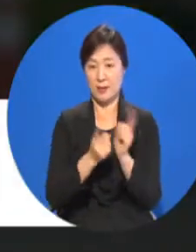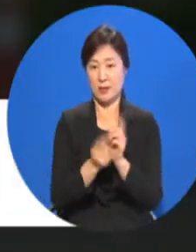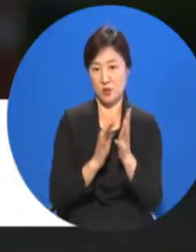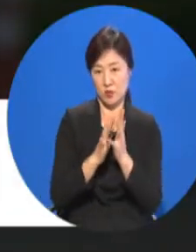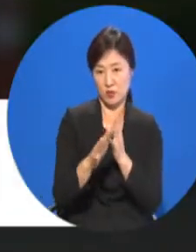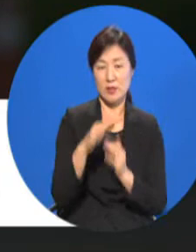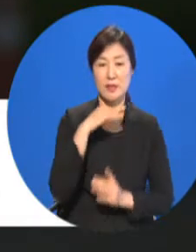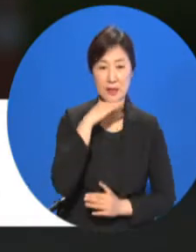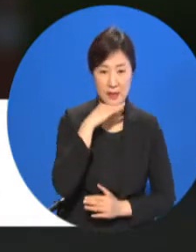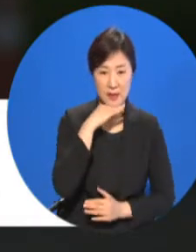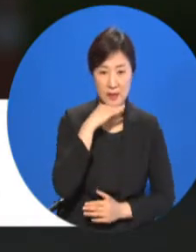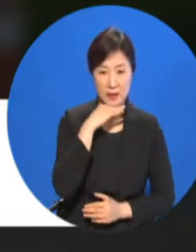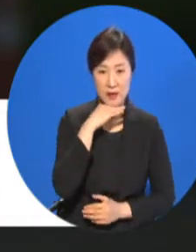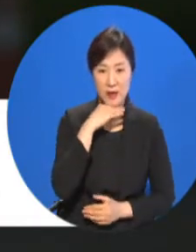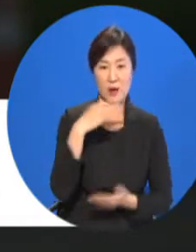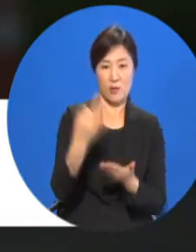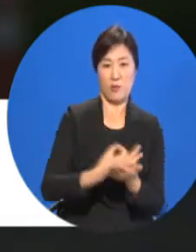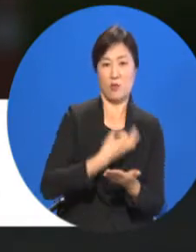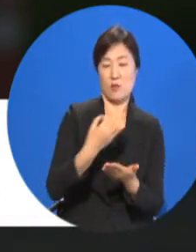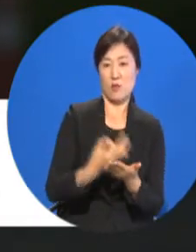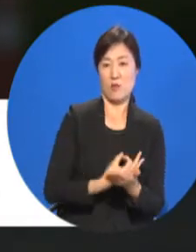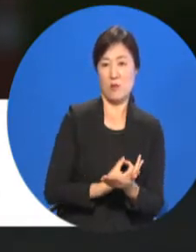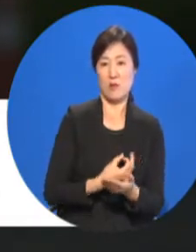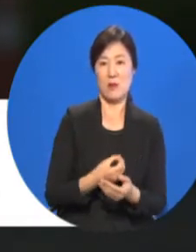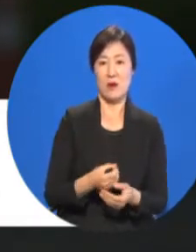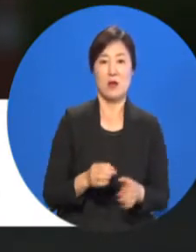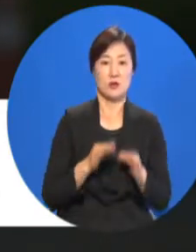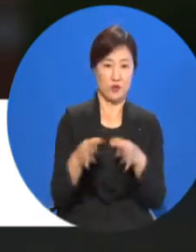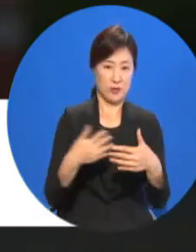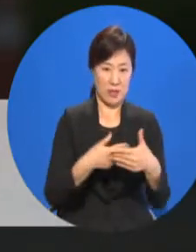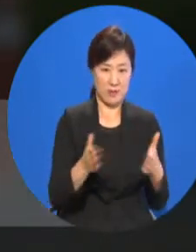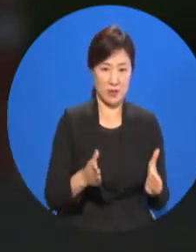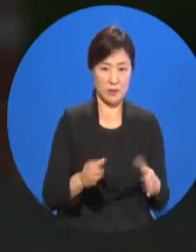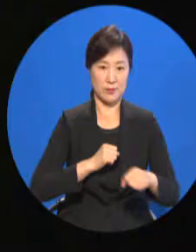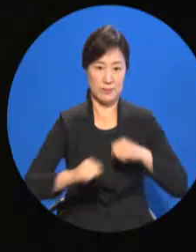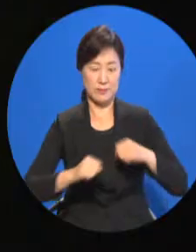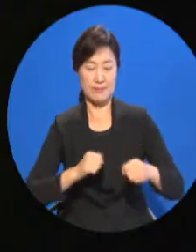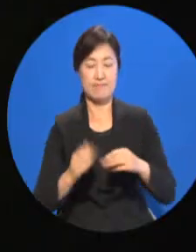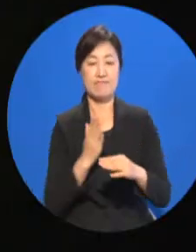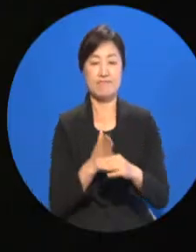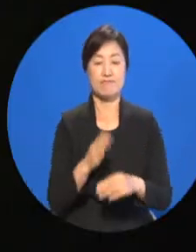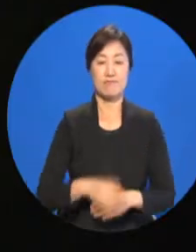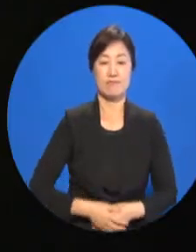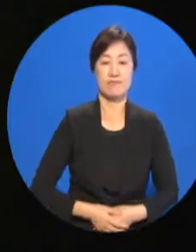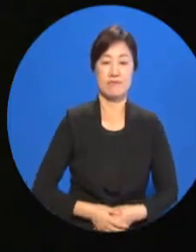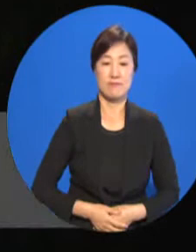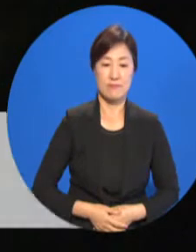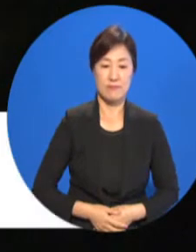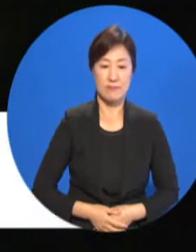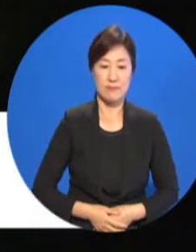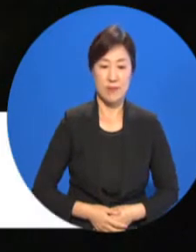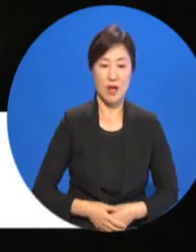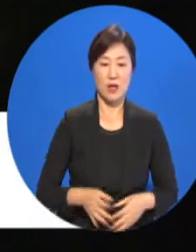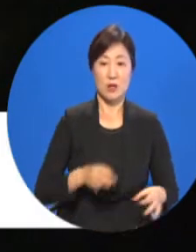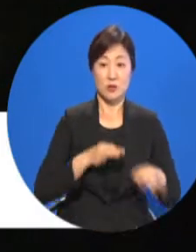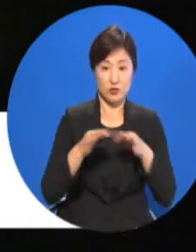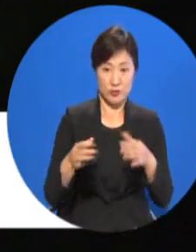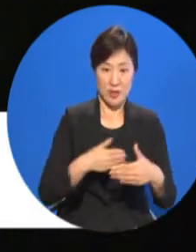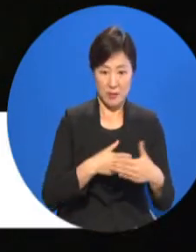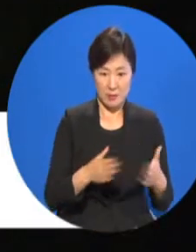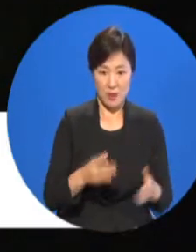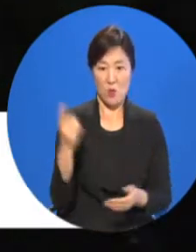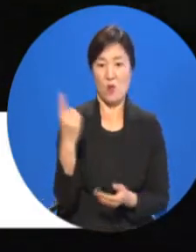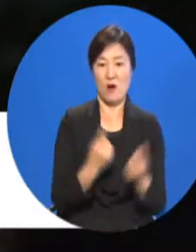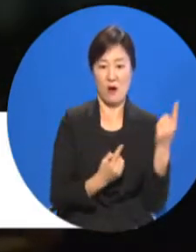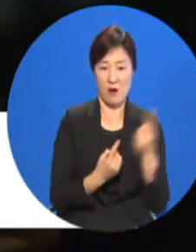서주면서 수백만 원을 챙기는 이른바 떴다방도 활개를 치고 있었습니다. 떴다방이라는 거예요. 뭐라나요? 그 사람들이